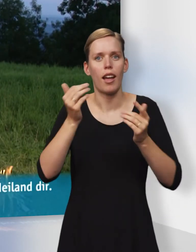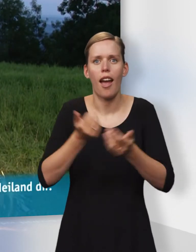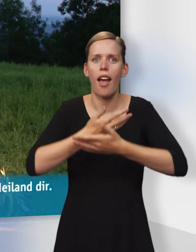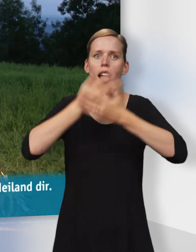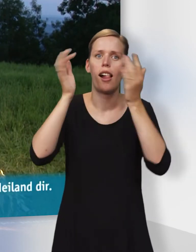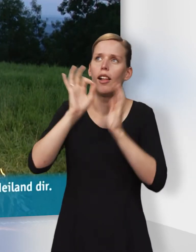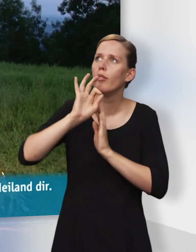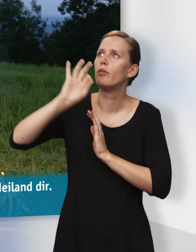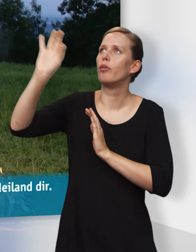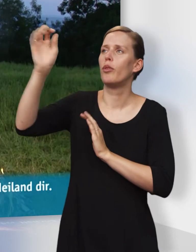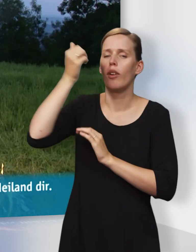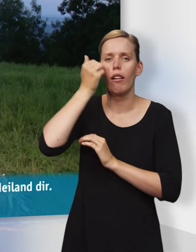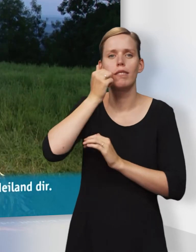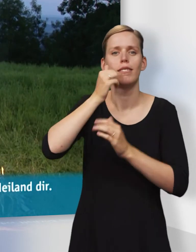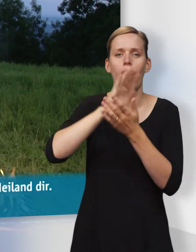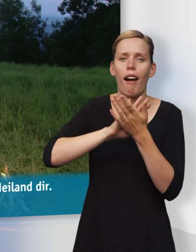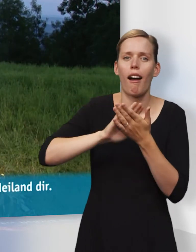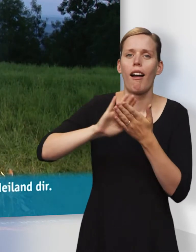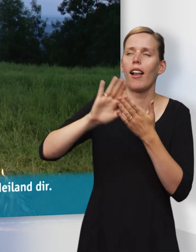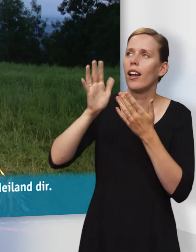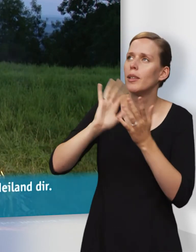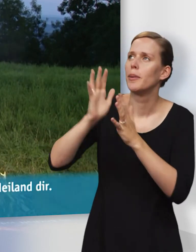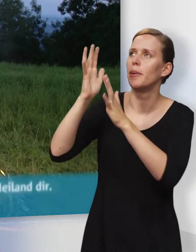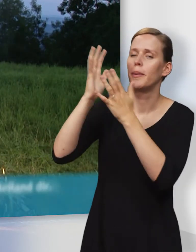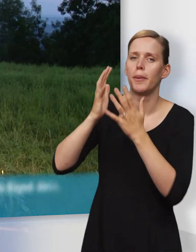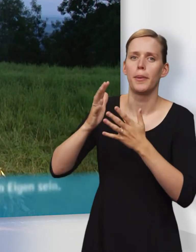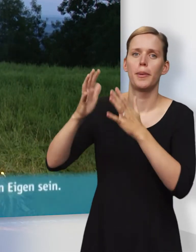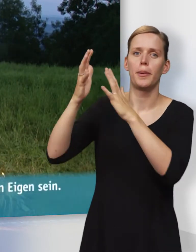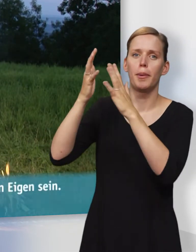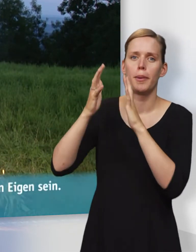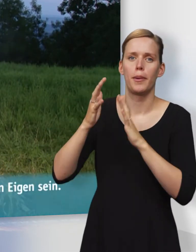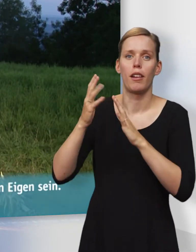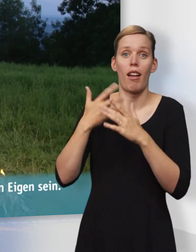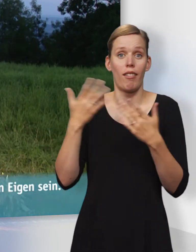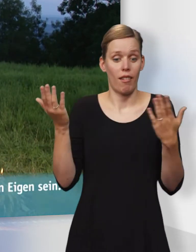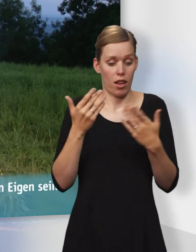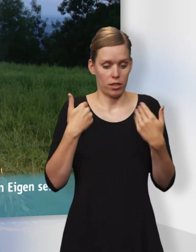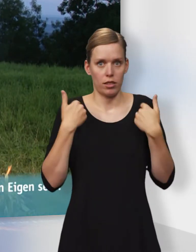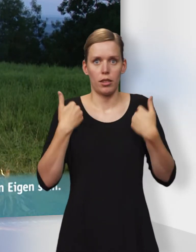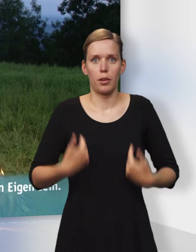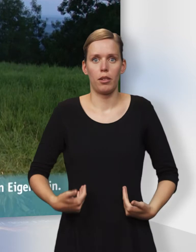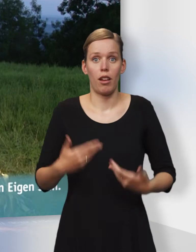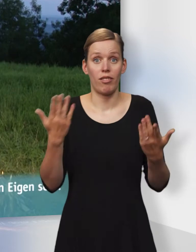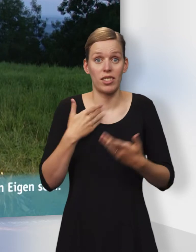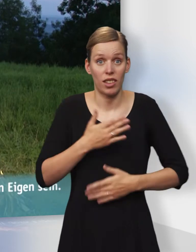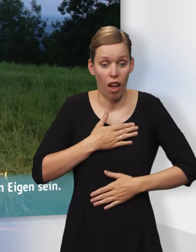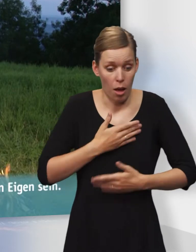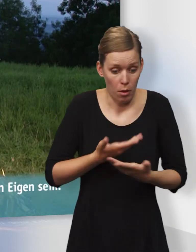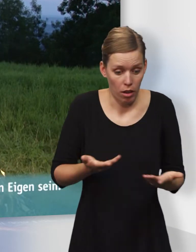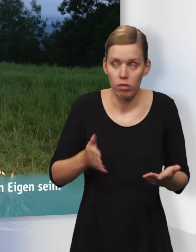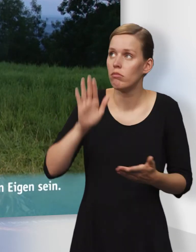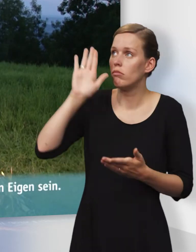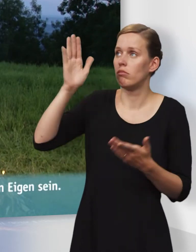es brennen, lieber Heiland dir. Was ich bin und